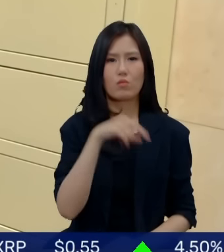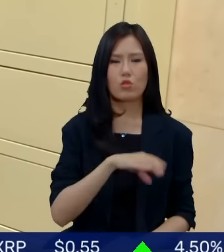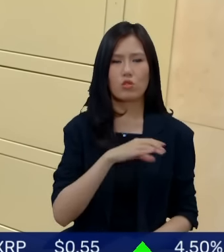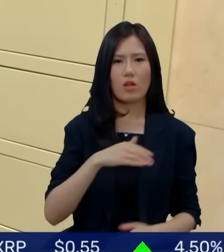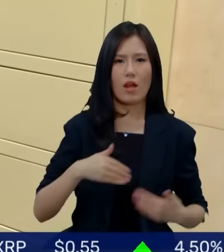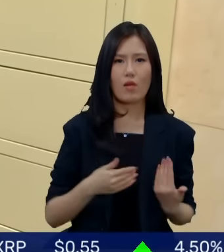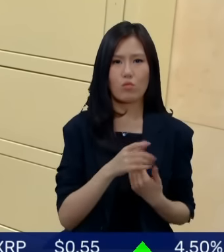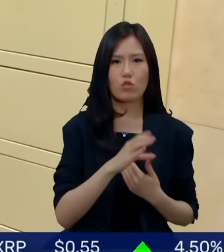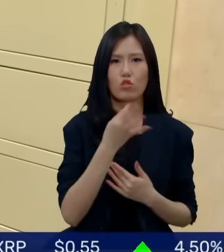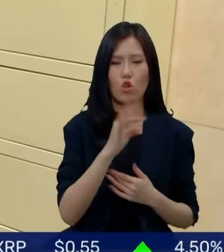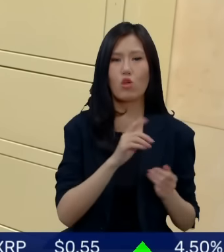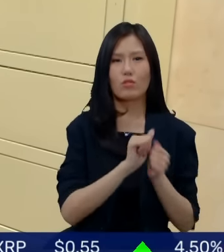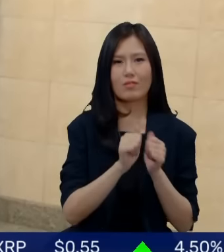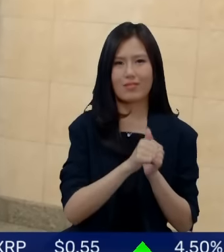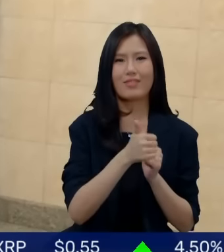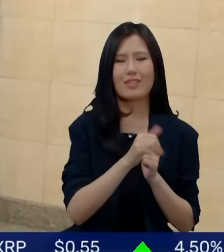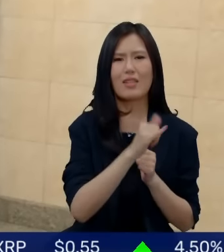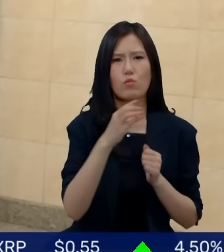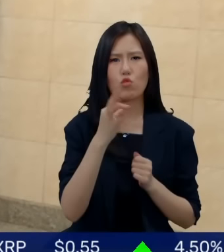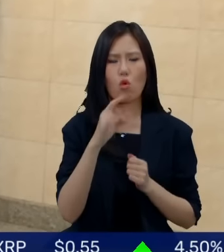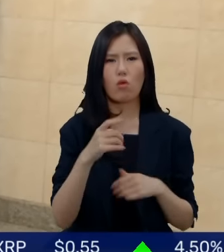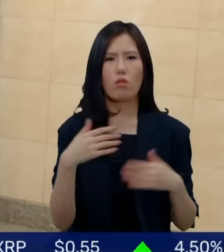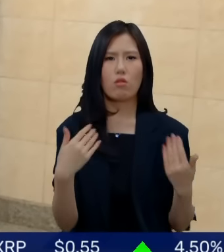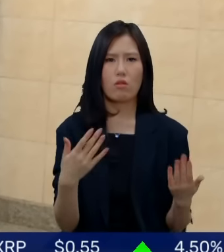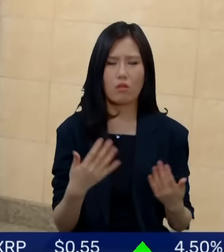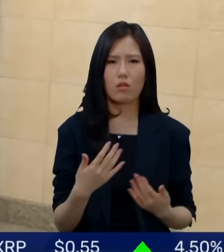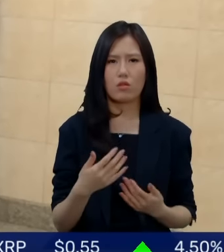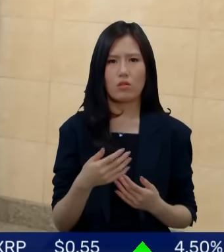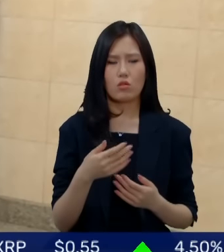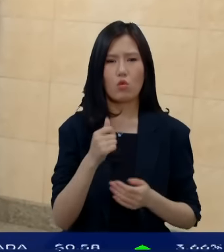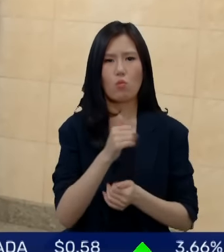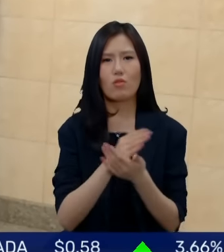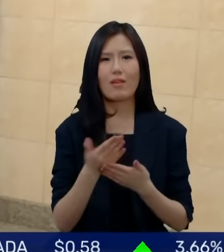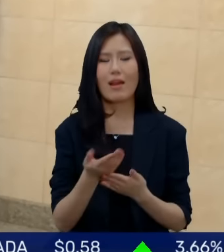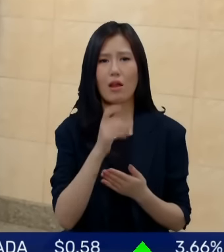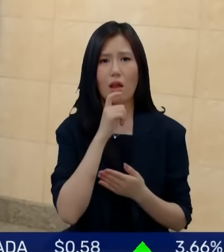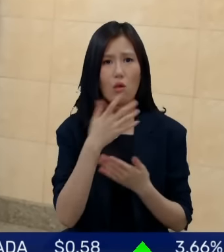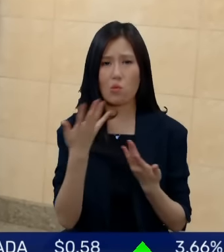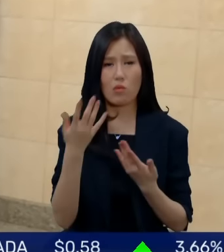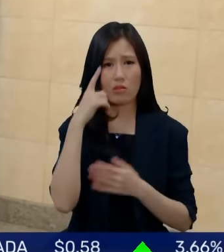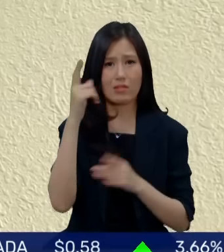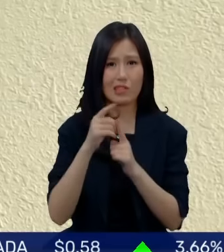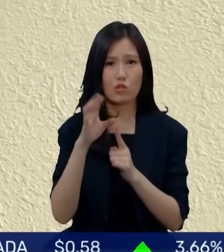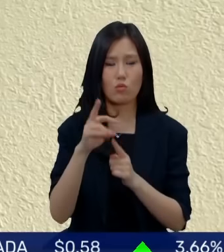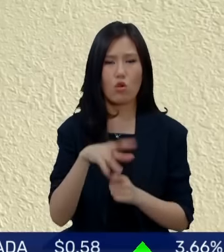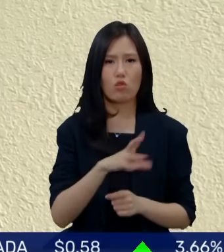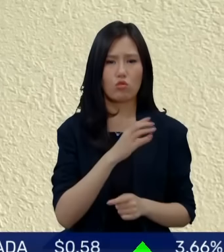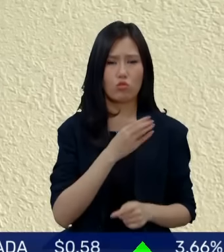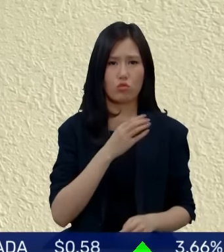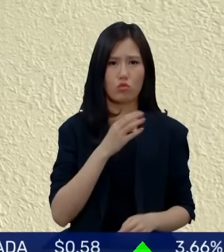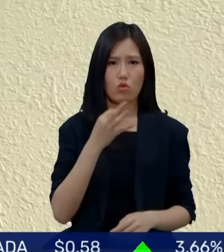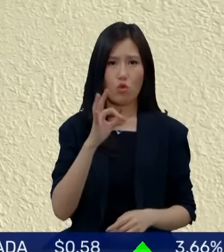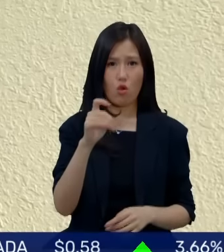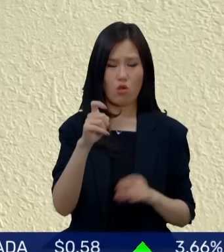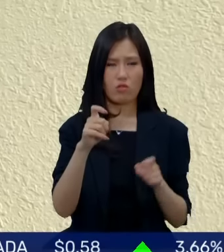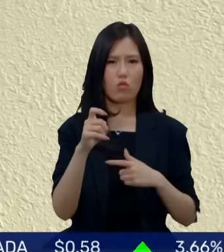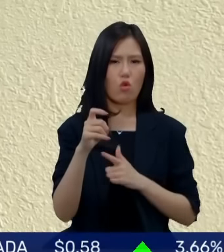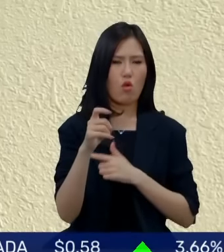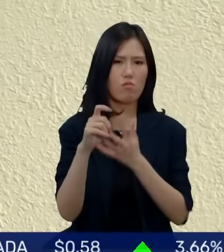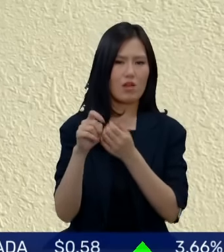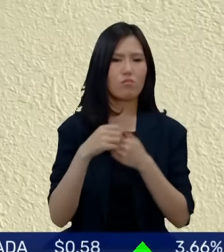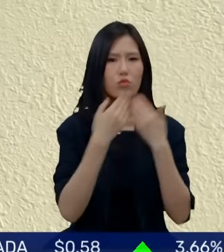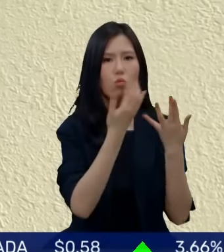төлбөрөө тогтмол төлдөгч сөөх нь ажиллаа хийдэггүй төсвийн зарцуулалт нь тодорхой бус байвал оршин суугчид гомдол гаргаж болно. Энэ тохиолдолд гол нь